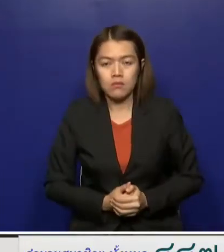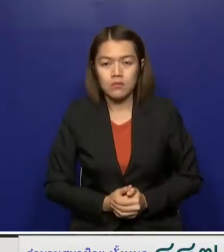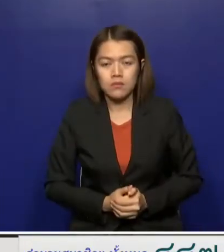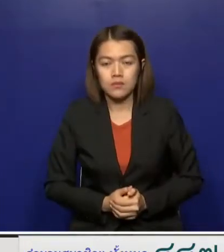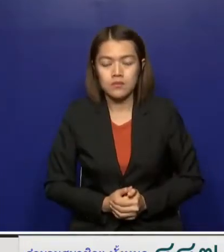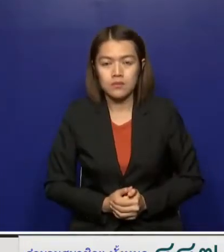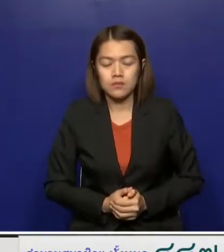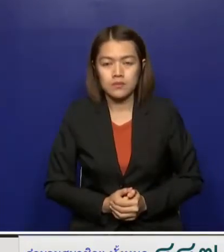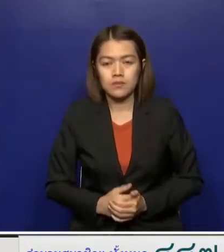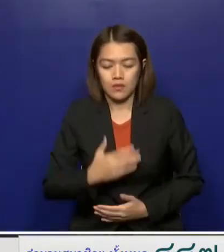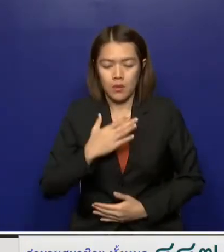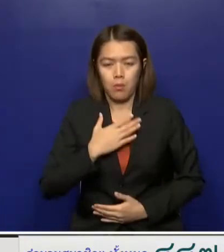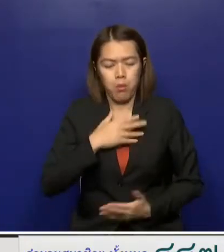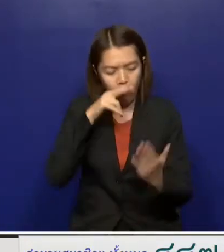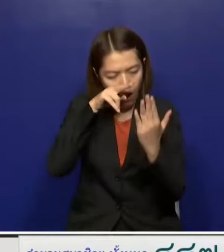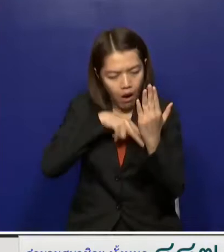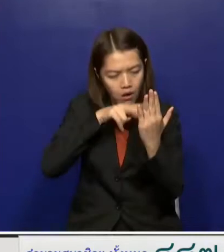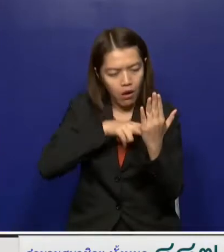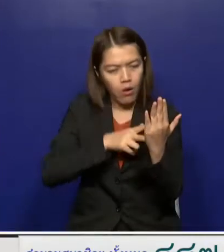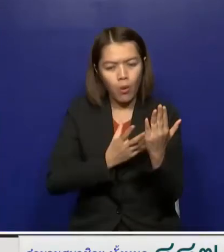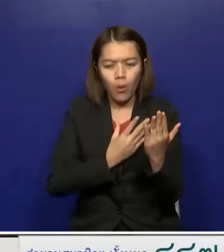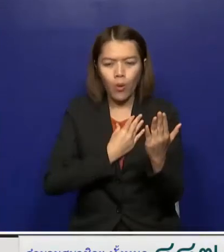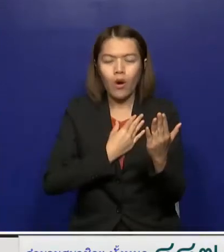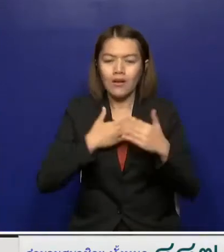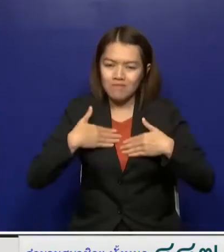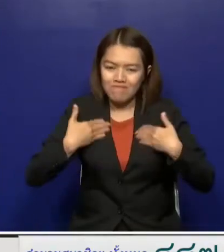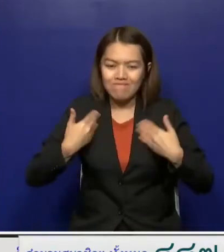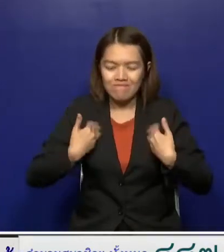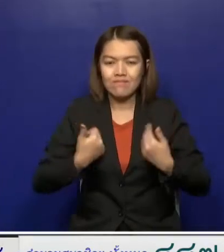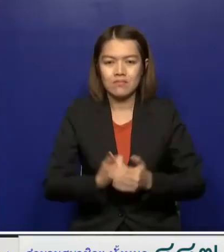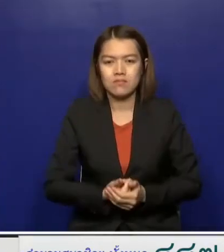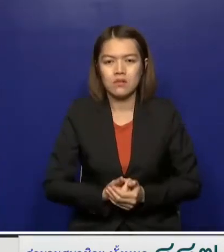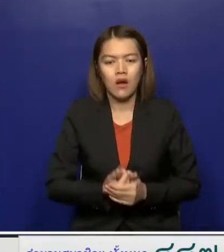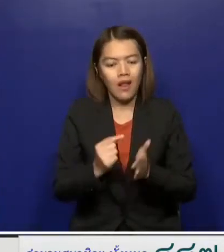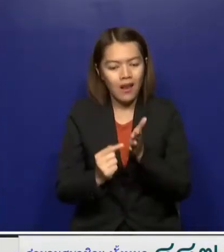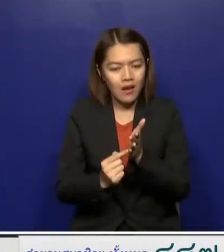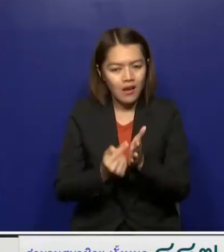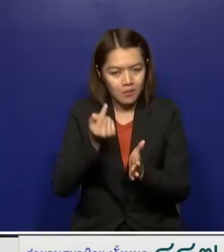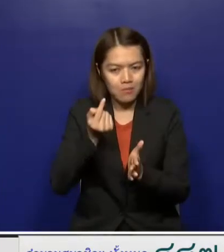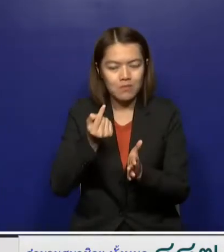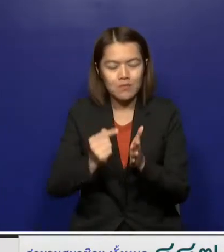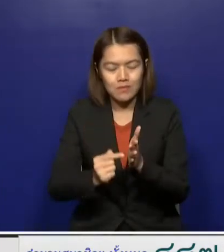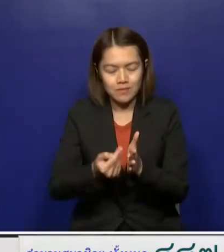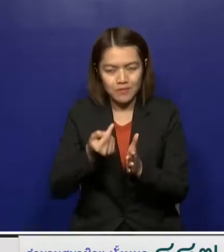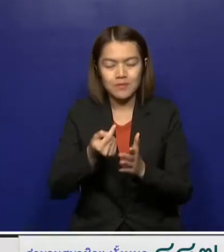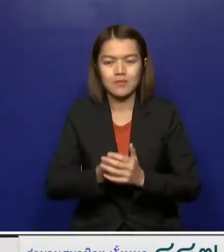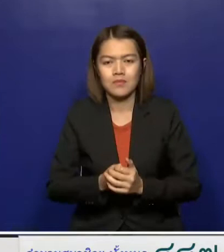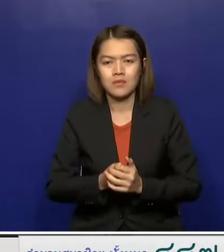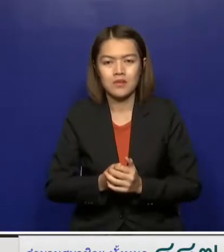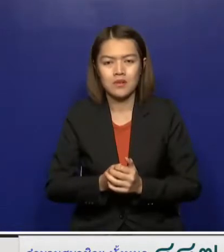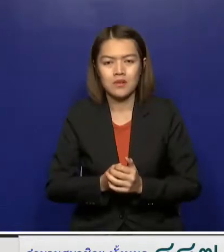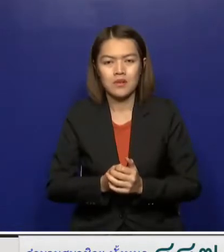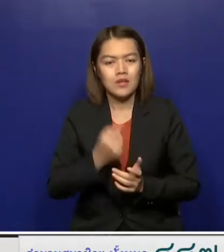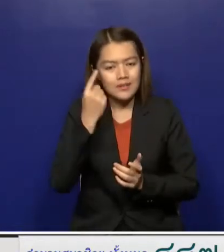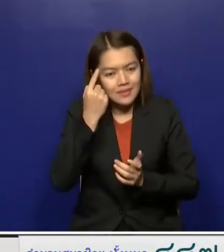ผมเองอ่านเสจแล้วก็ดีใจวามนมจุดลมต้นมัเหือนจุดล่มต้นที่ดีที่มความหากหลายทง